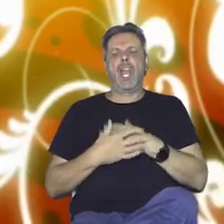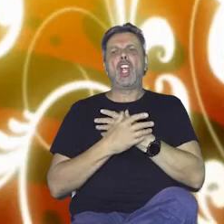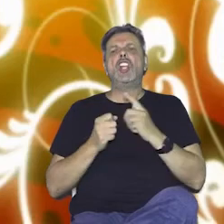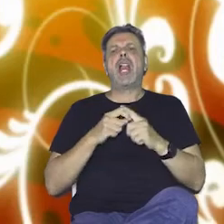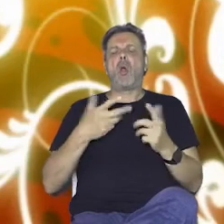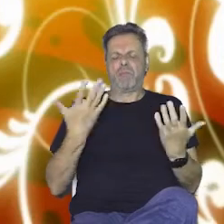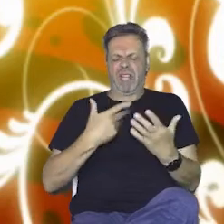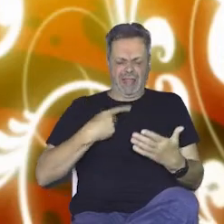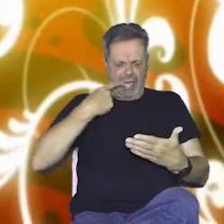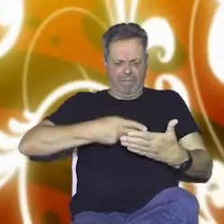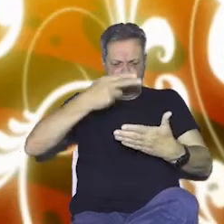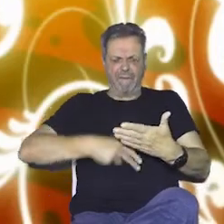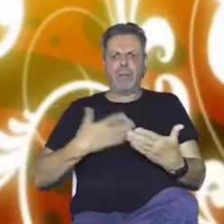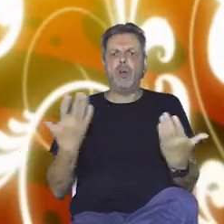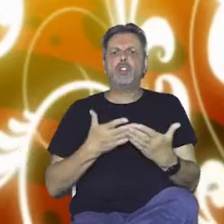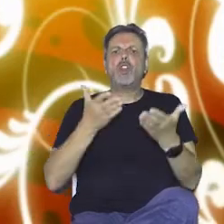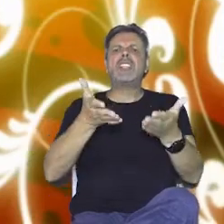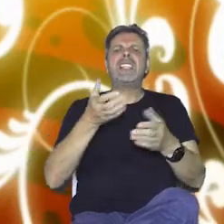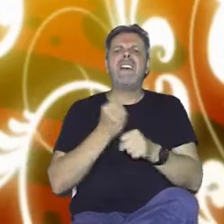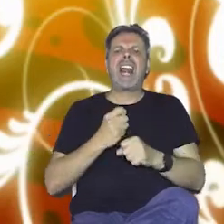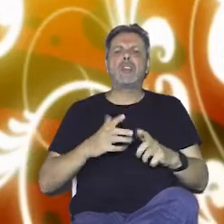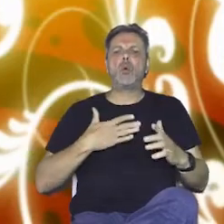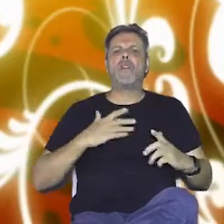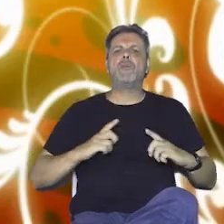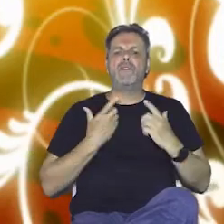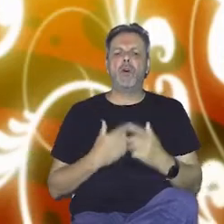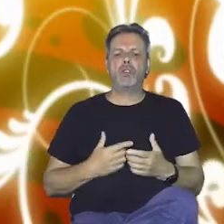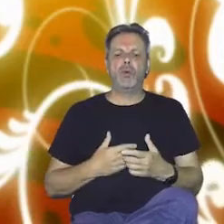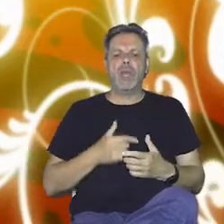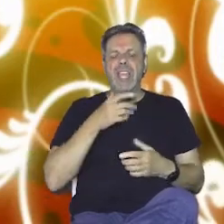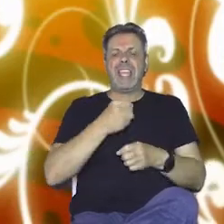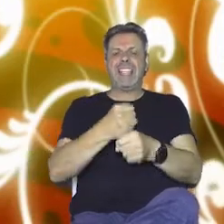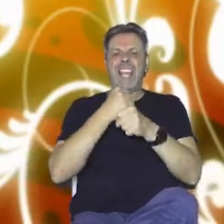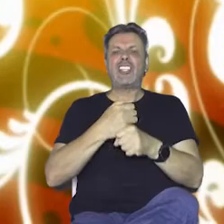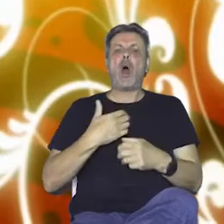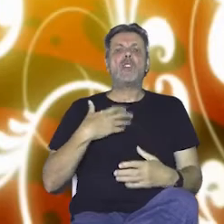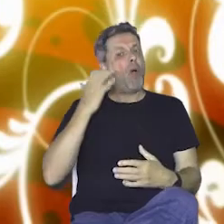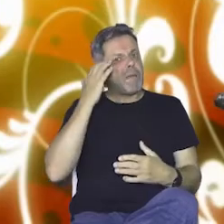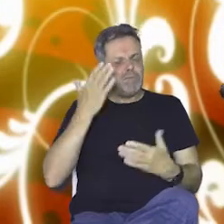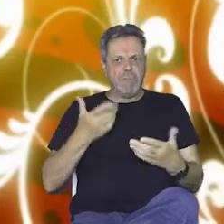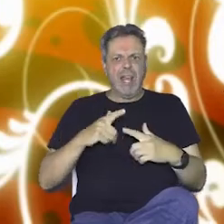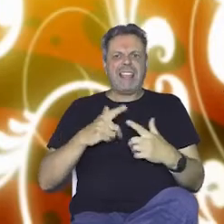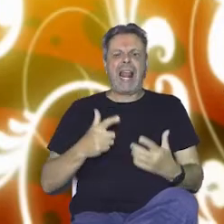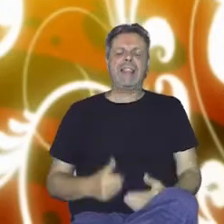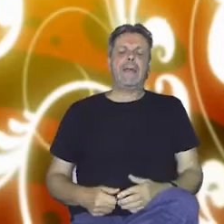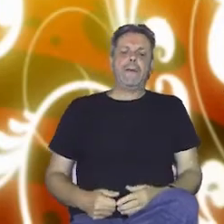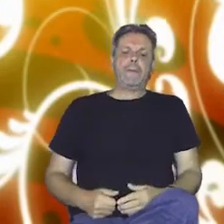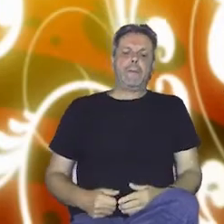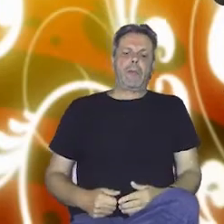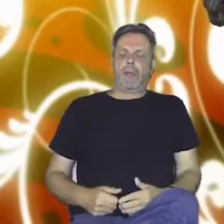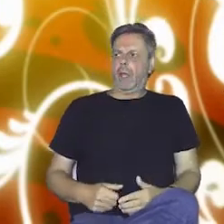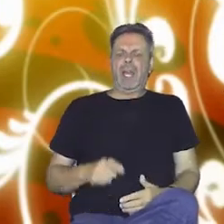ja vidim što si ti sve radio u životu i zadržao svoje talente, znaš ono, da ti nije